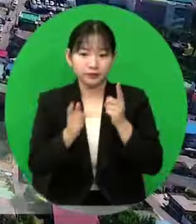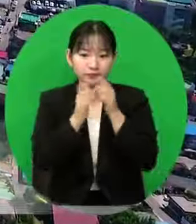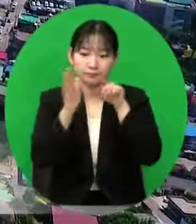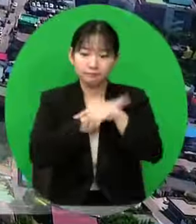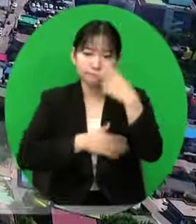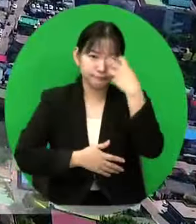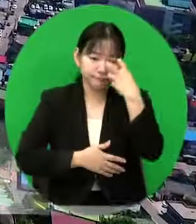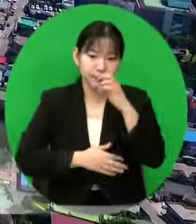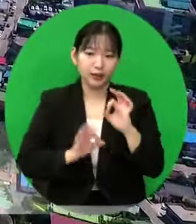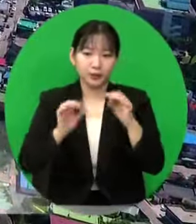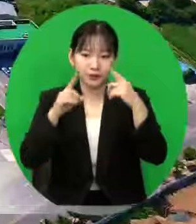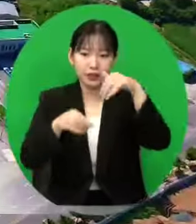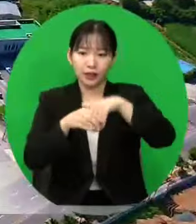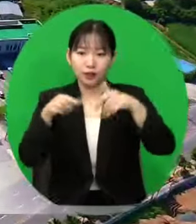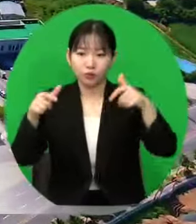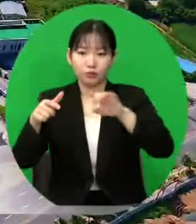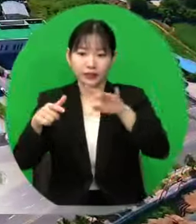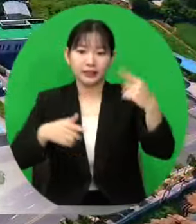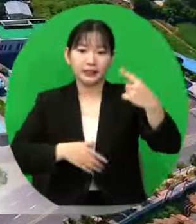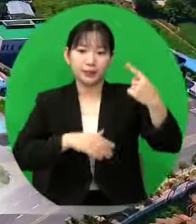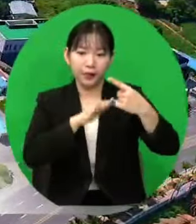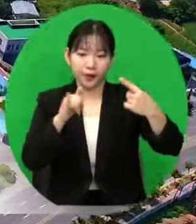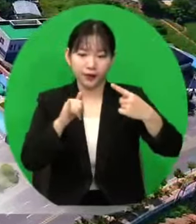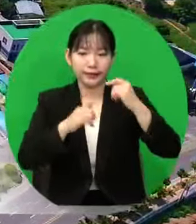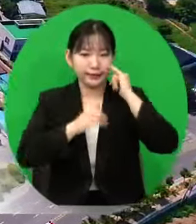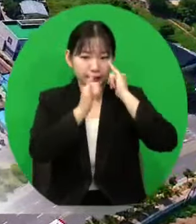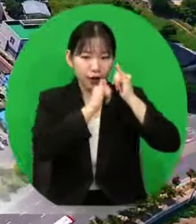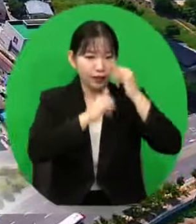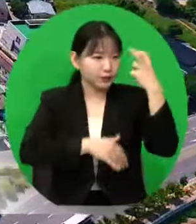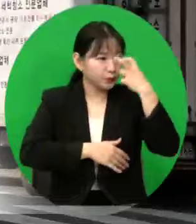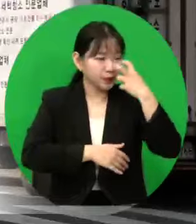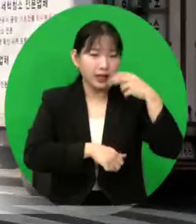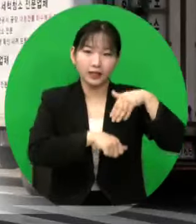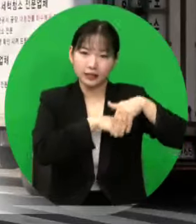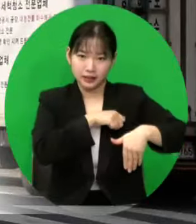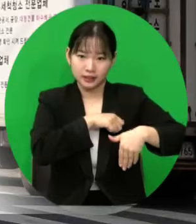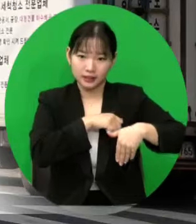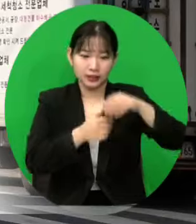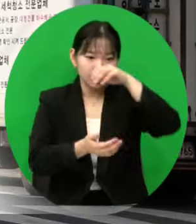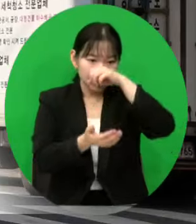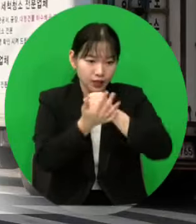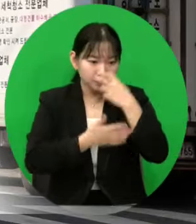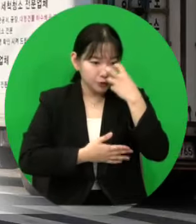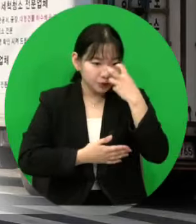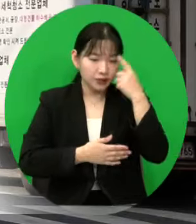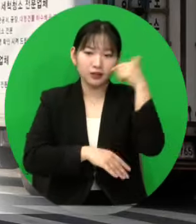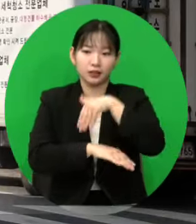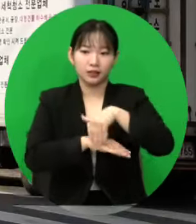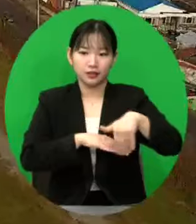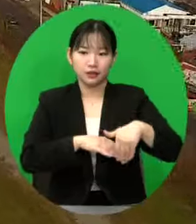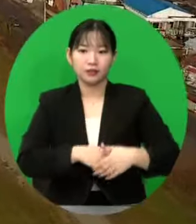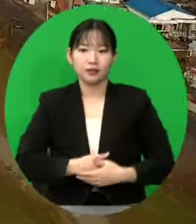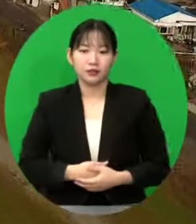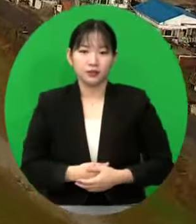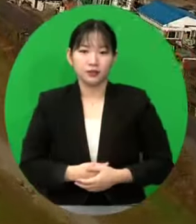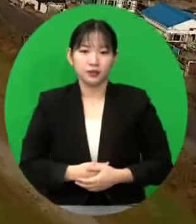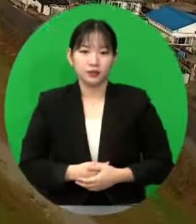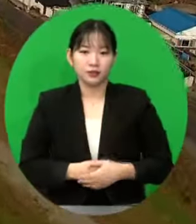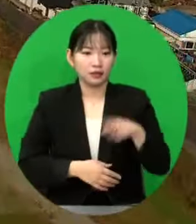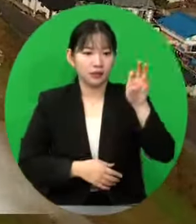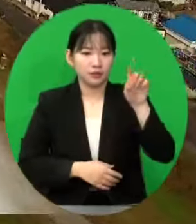함께 선거구별 1,000명의 안심번호를 통해 ARS 여론조사 방식으로 적합도 조사도 진행될 예정입니다.